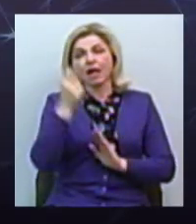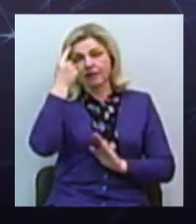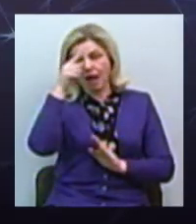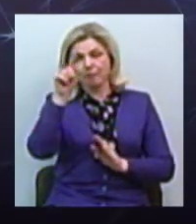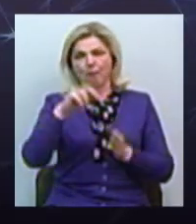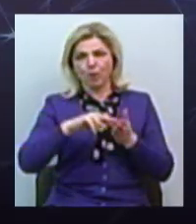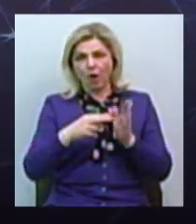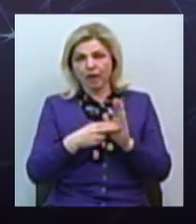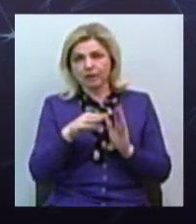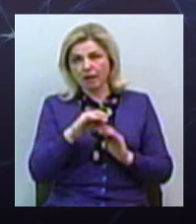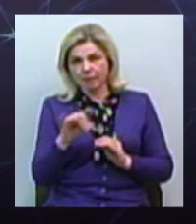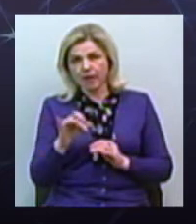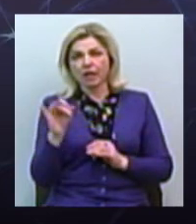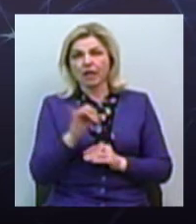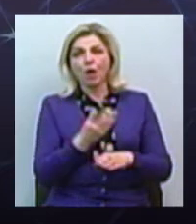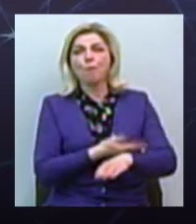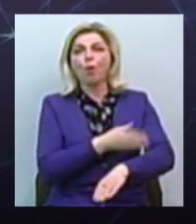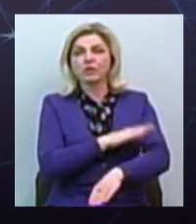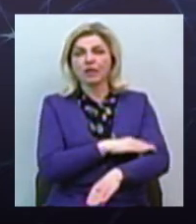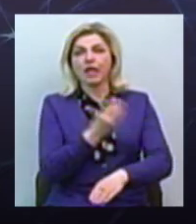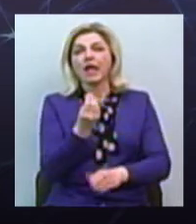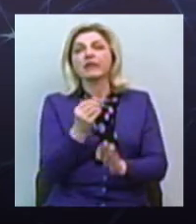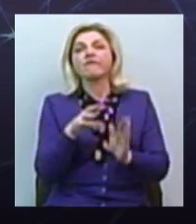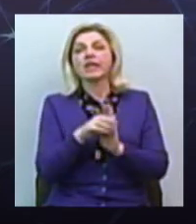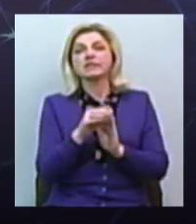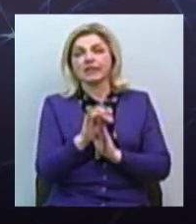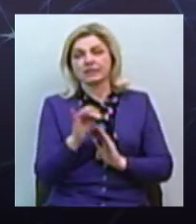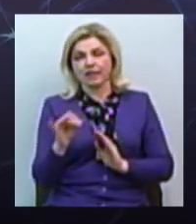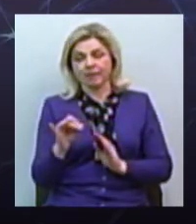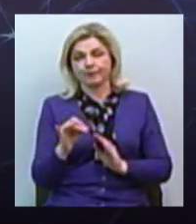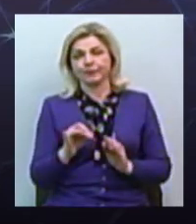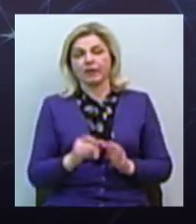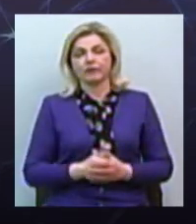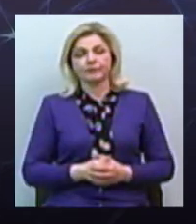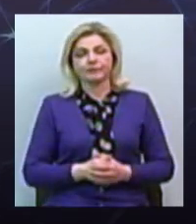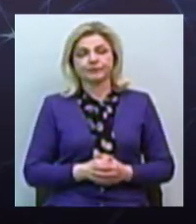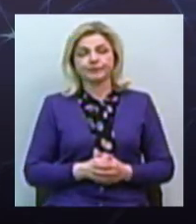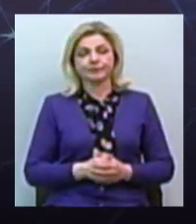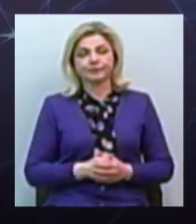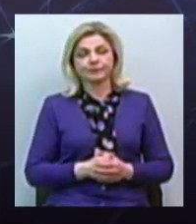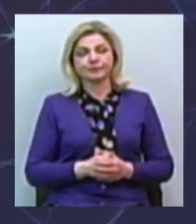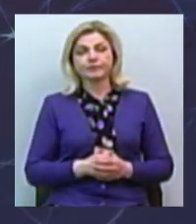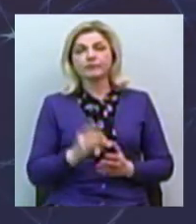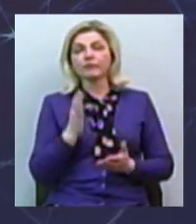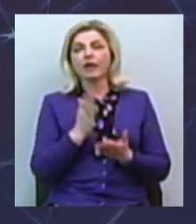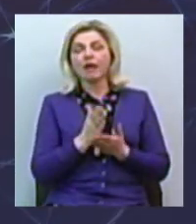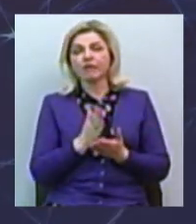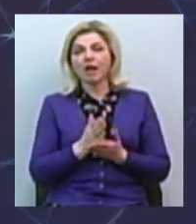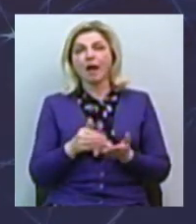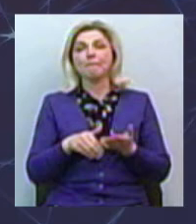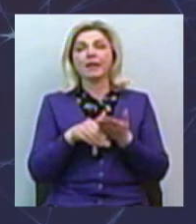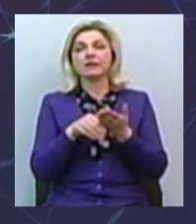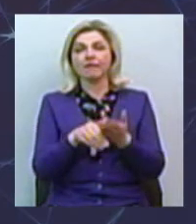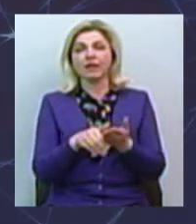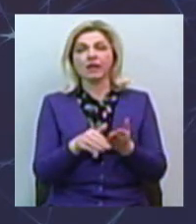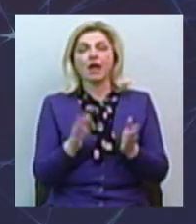та польськими інвестиційними фондами, венчурними фондами. А також і підтримка